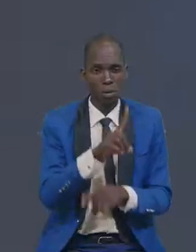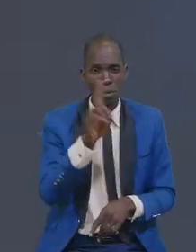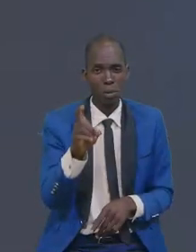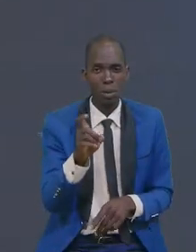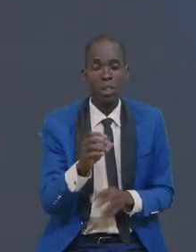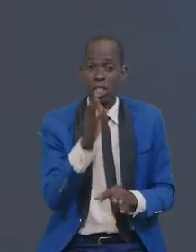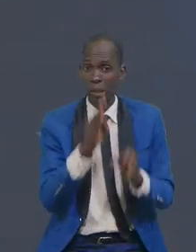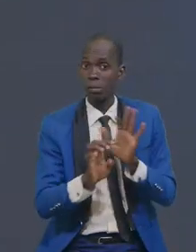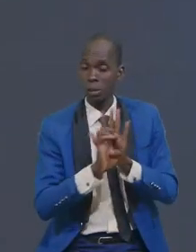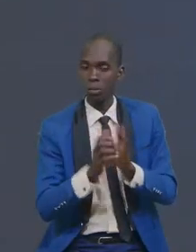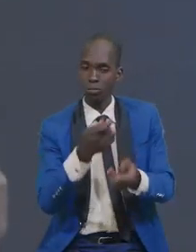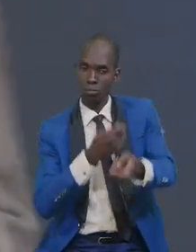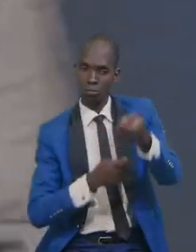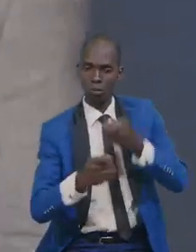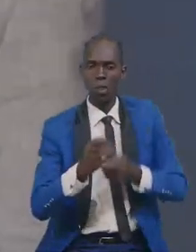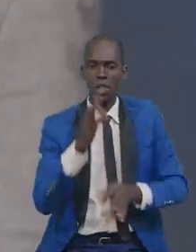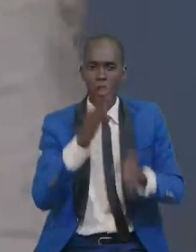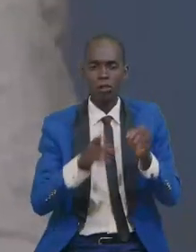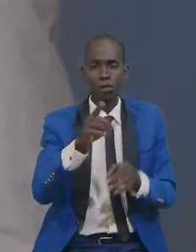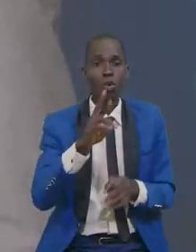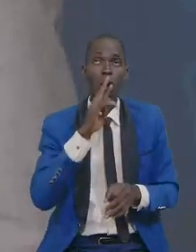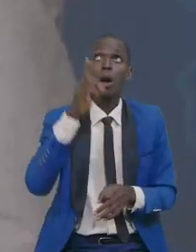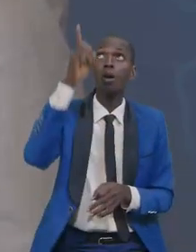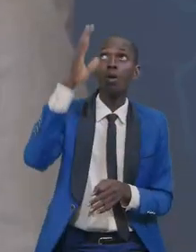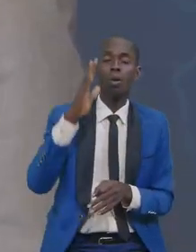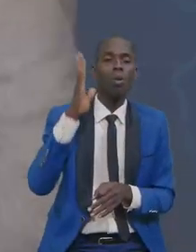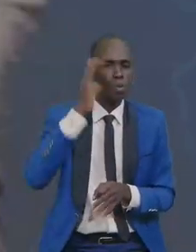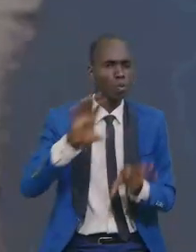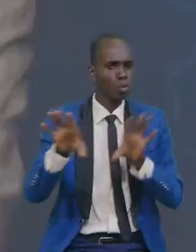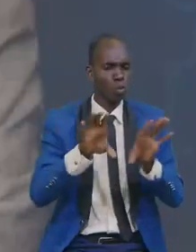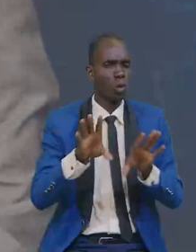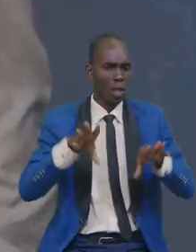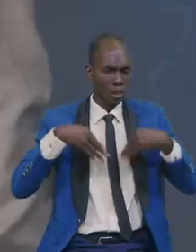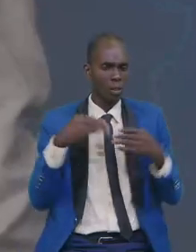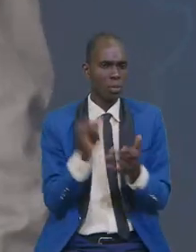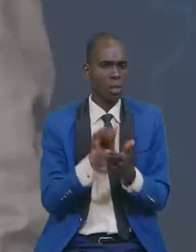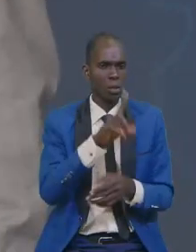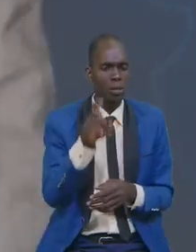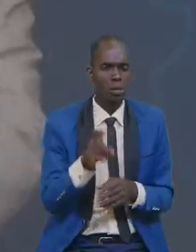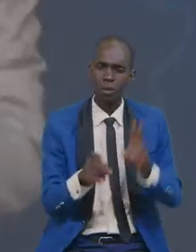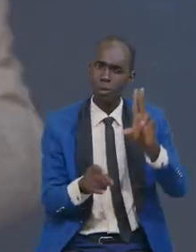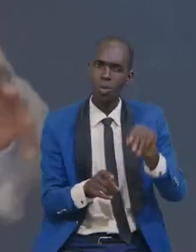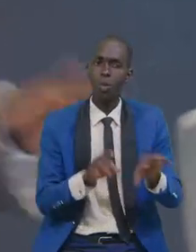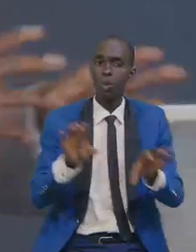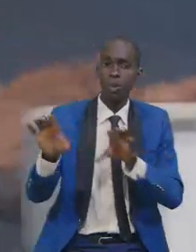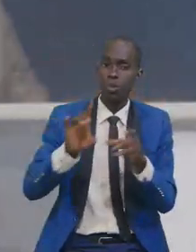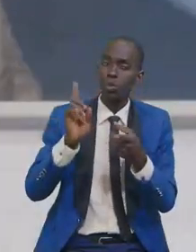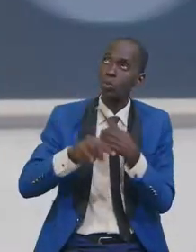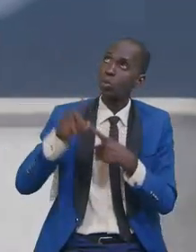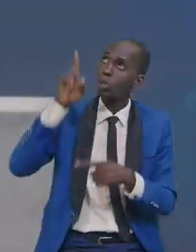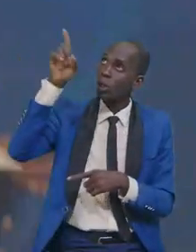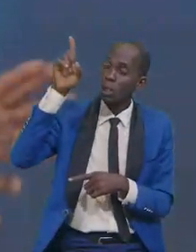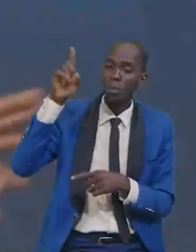juste? Si tu étais Dieu, est-ce que tu vas apprécier cela? Fais lui ce que tu veux qu'il te